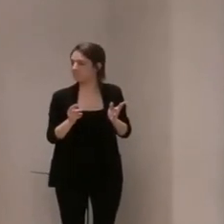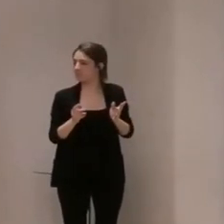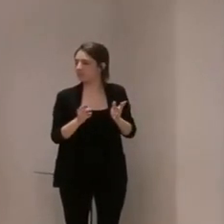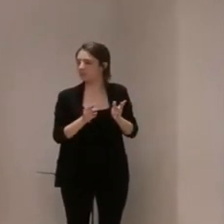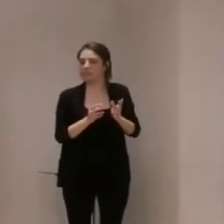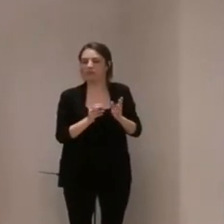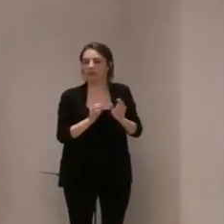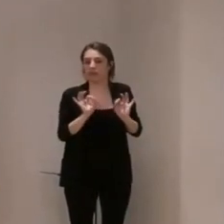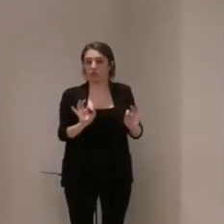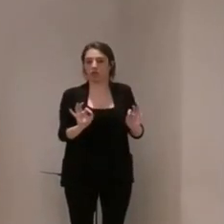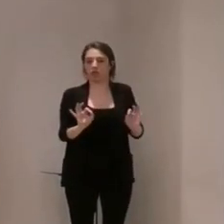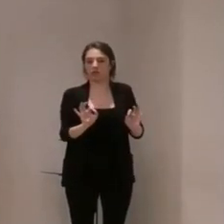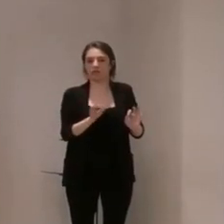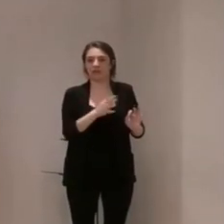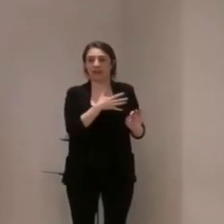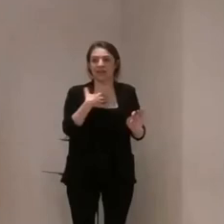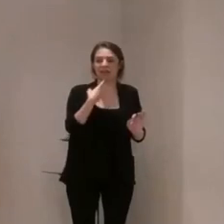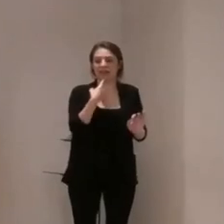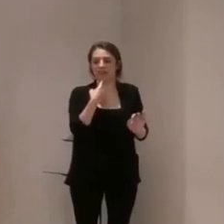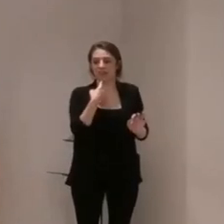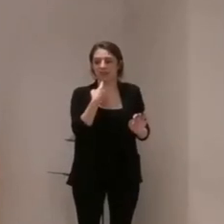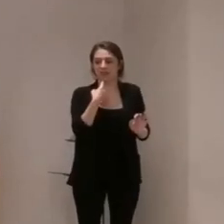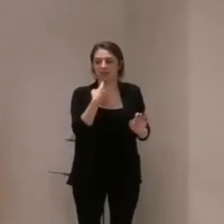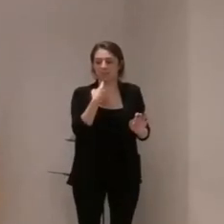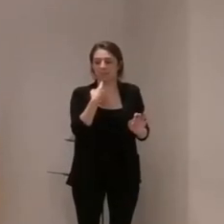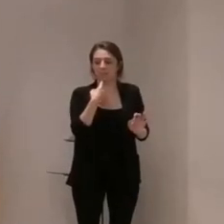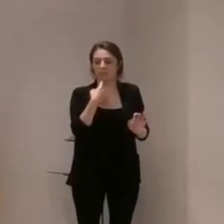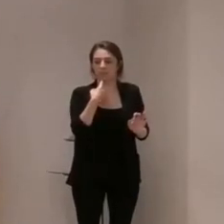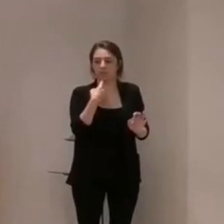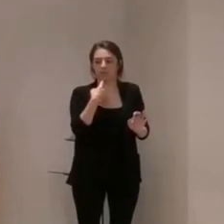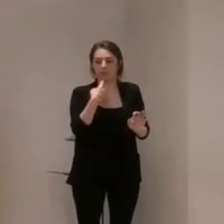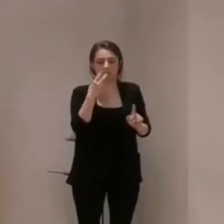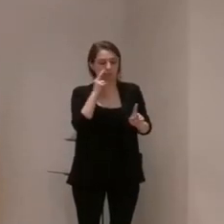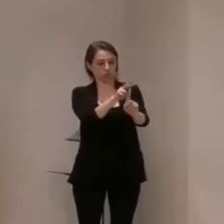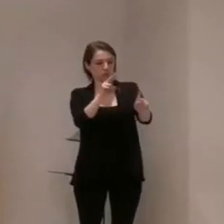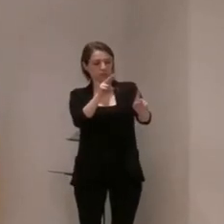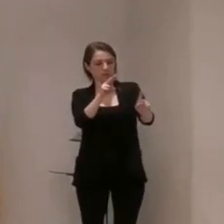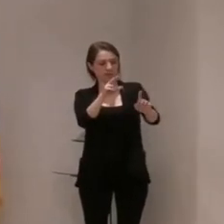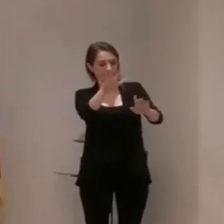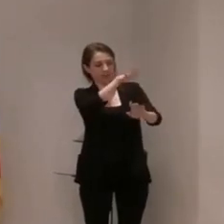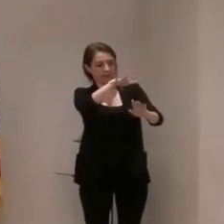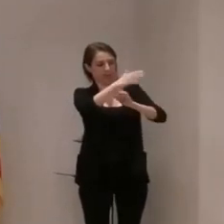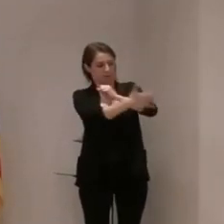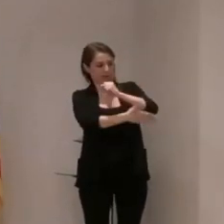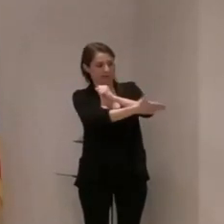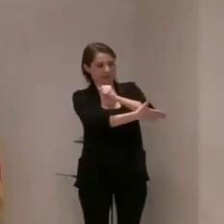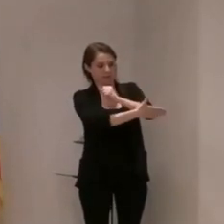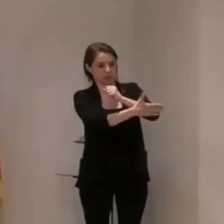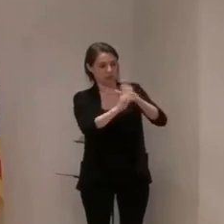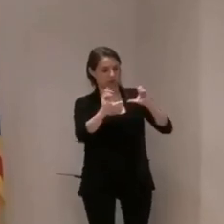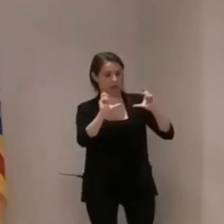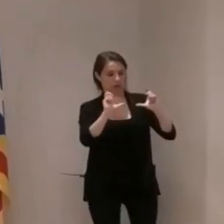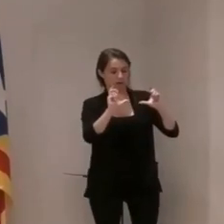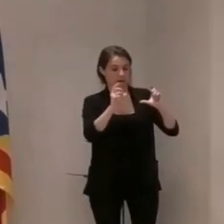perfectament subscribible. No, des de la perspectiva dels de Via Laietana, els que pujaven allà dintre s'ho